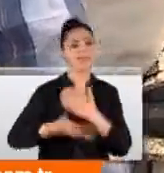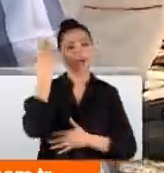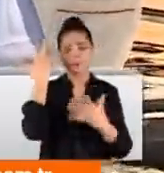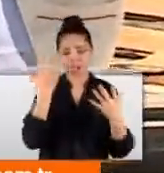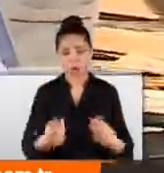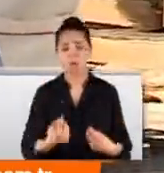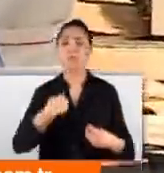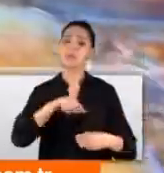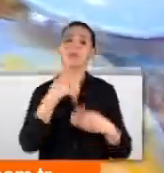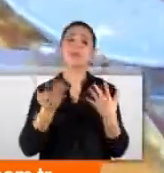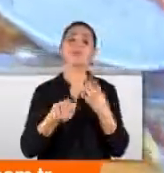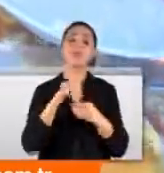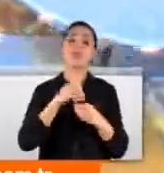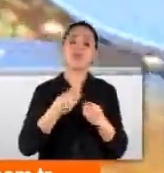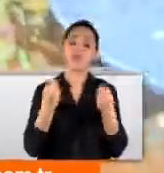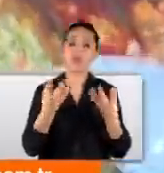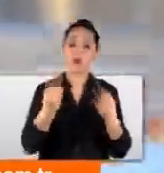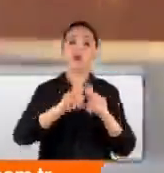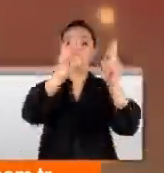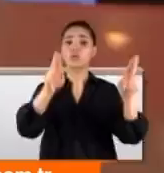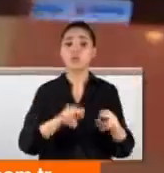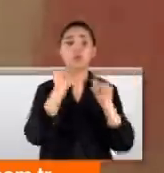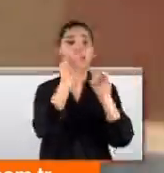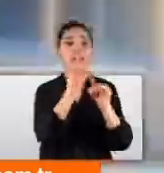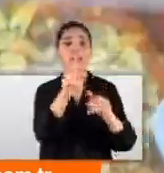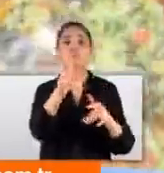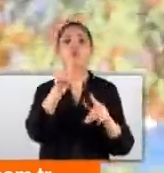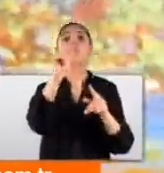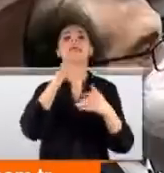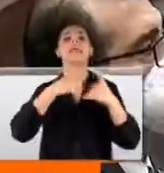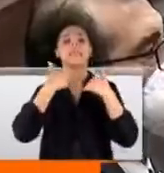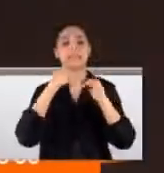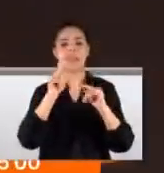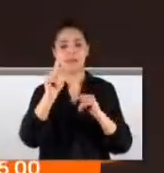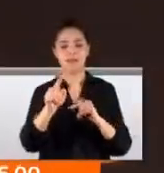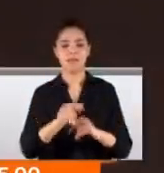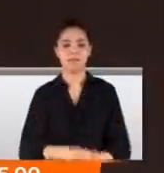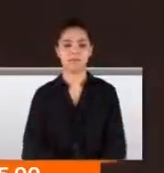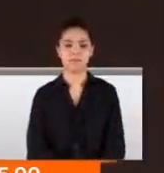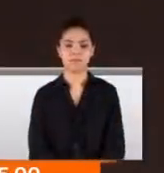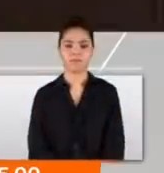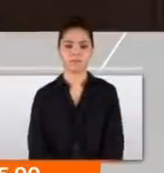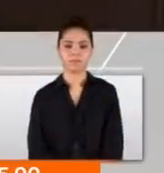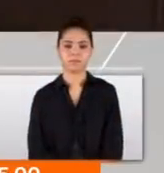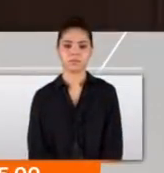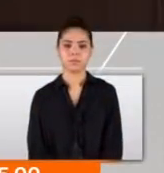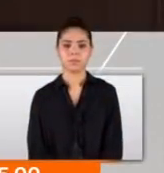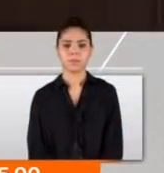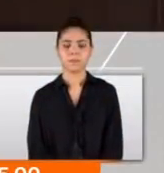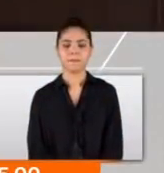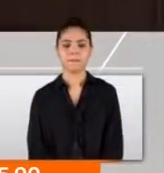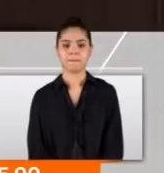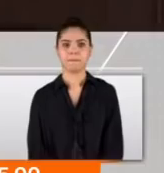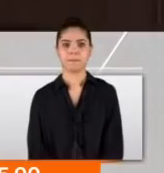olması bizim için daha iyi olur. Üstelik esnafa verilecek destek bununla da sınırlı değil. Cirosu 2020 yılında bir önceki